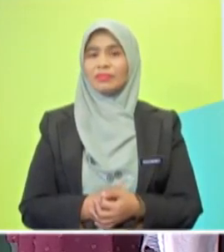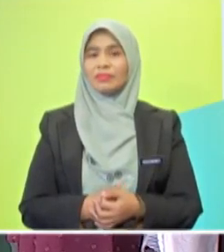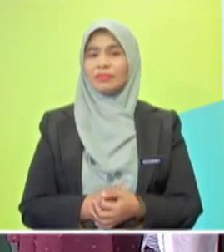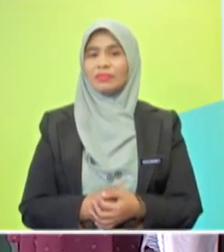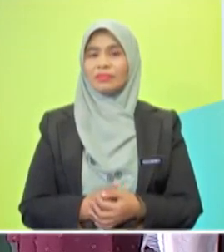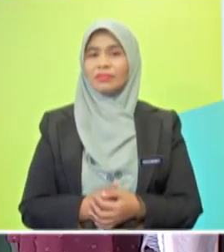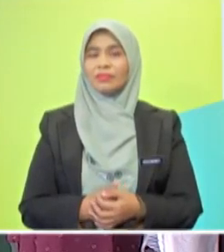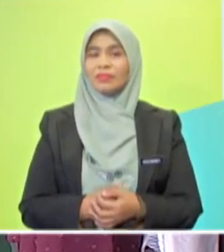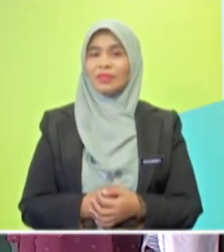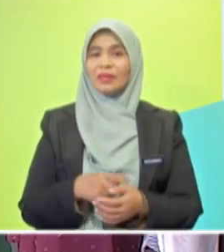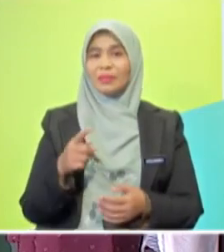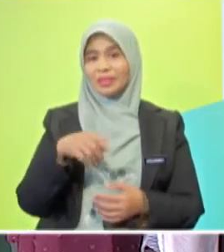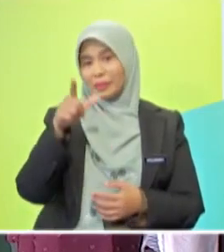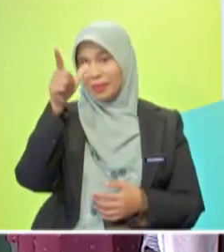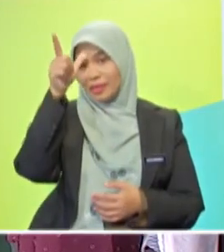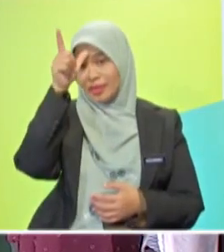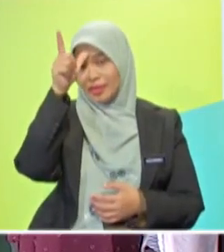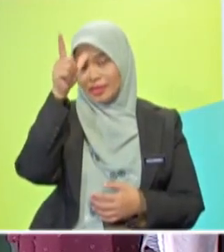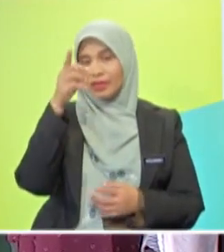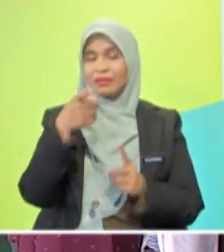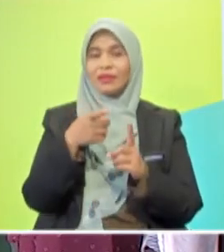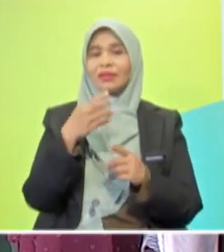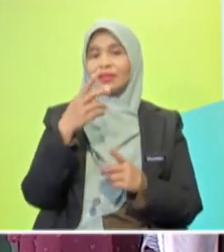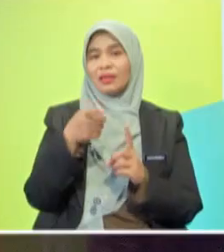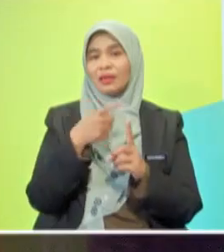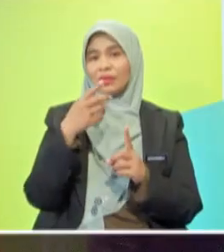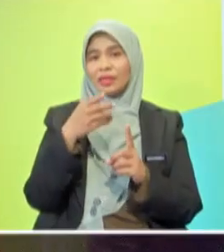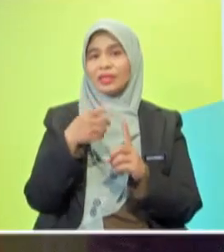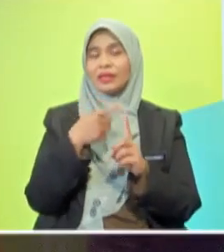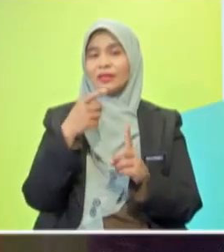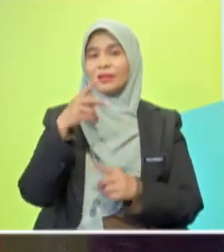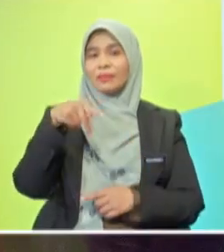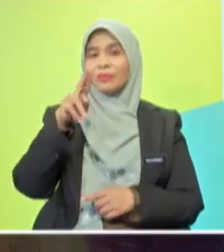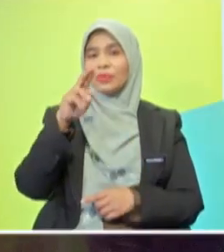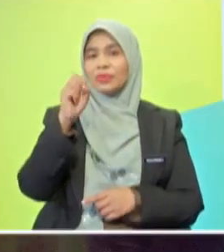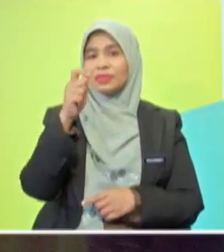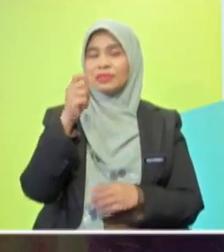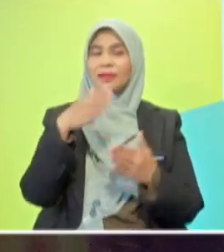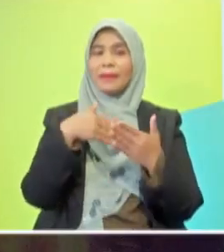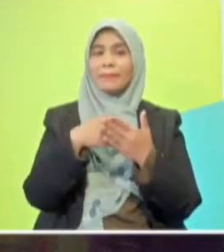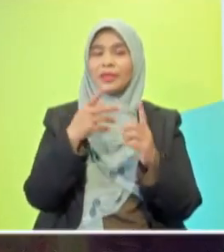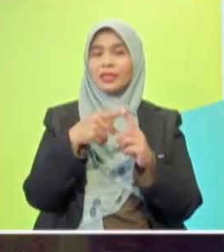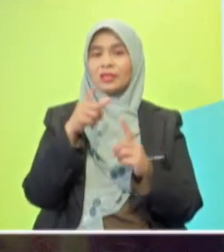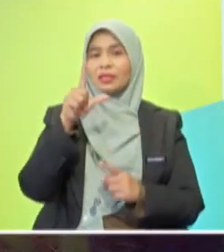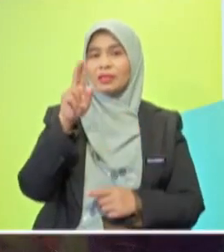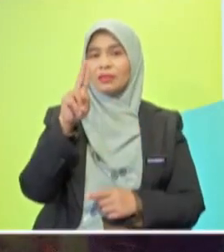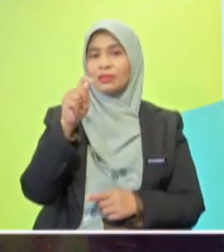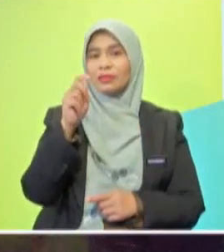batasan aurat dia mana? Daripada mana? Daripada pusat sehingga ke lutut. Okey, ini seluar ya.